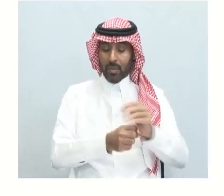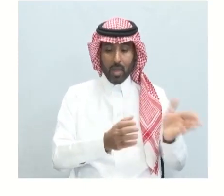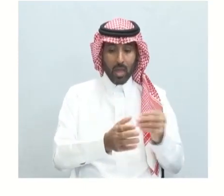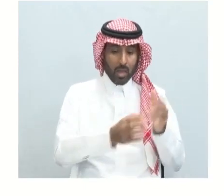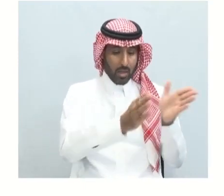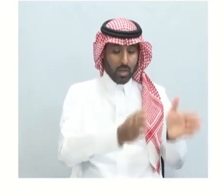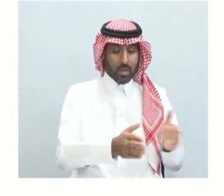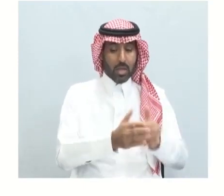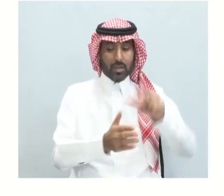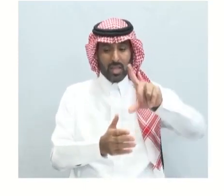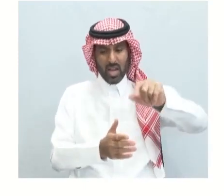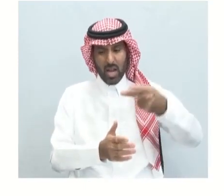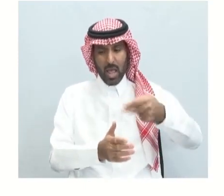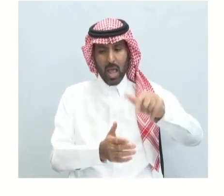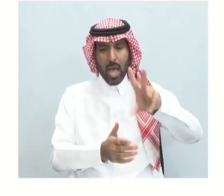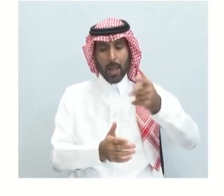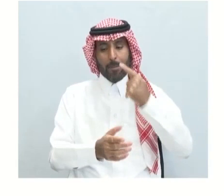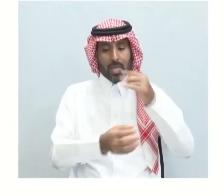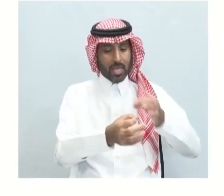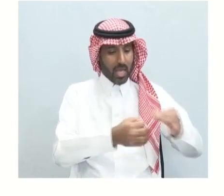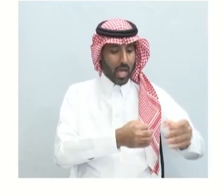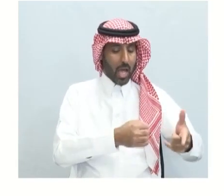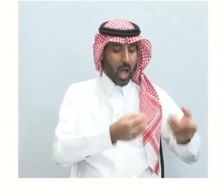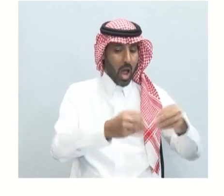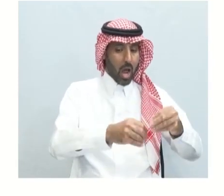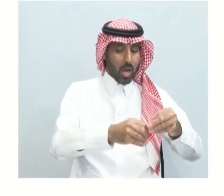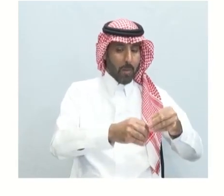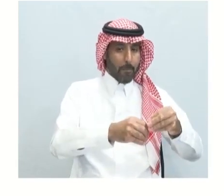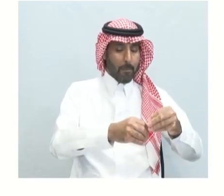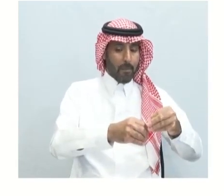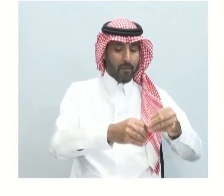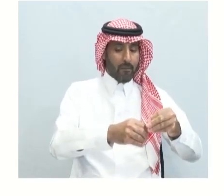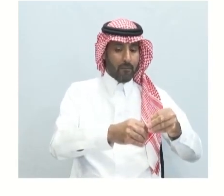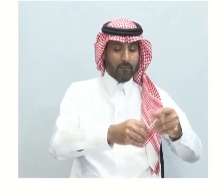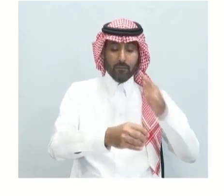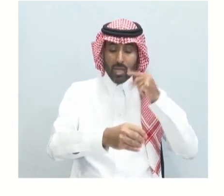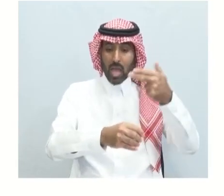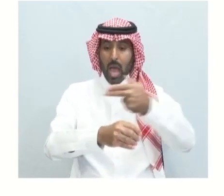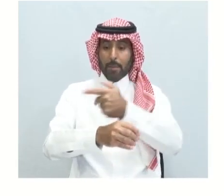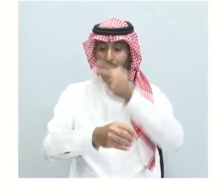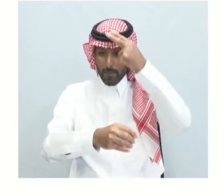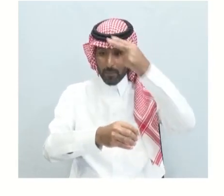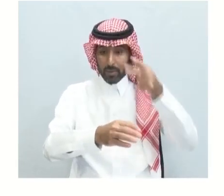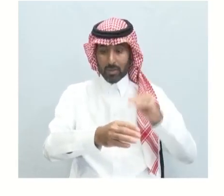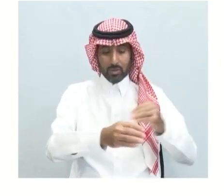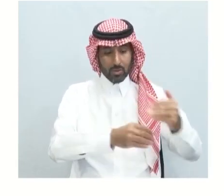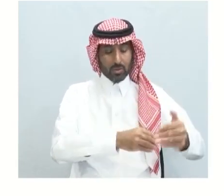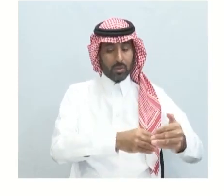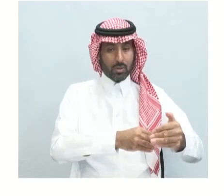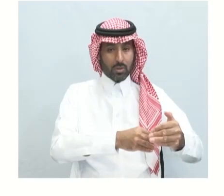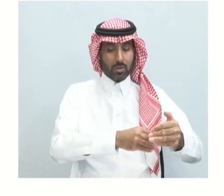اقليم الدرع العربي بانه يقع اغلب اقليم الدرع العربي في غربيه المملكه العربيه السعوديه